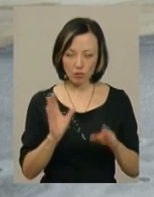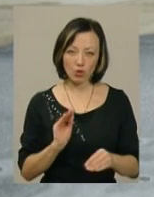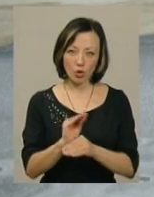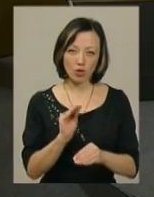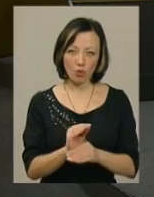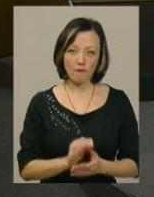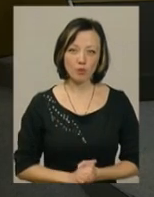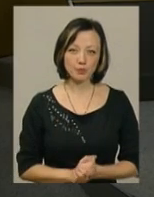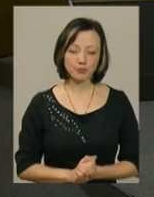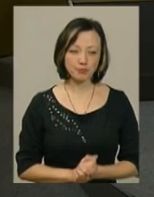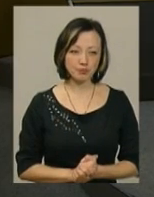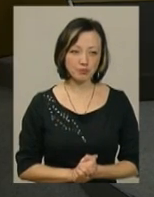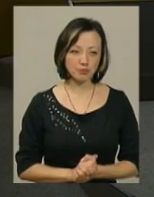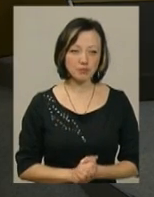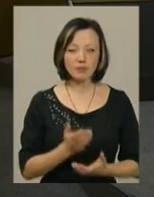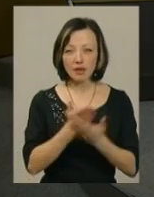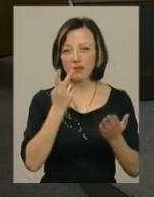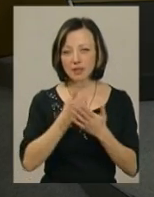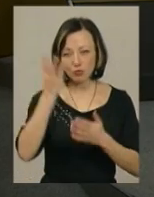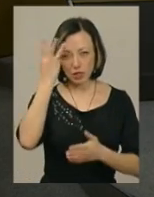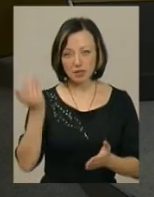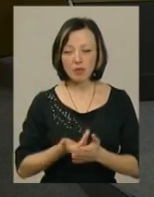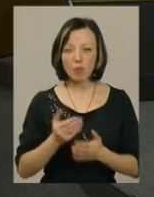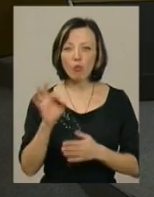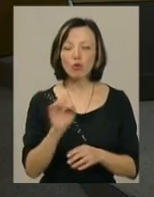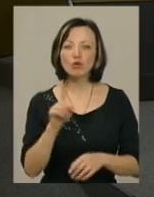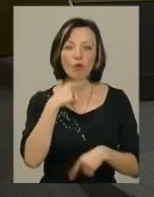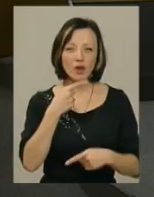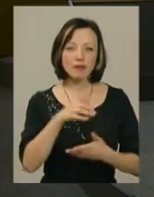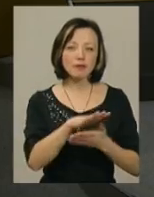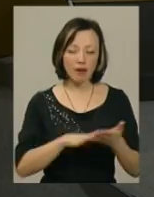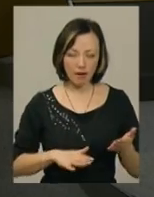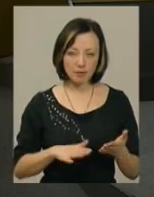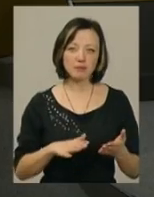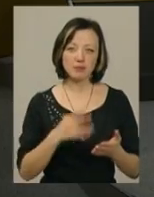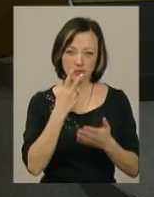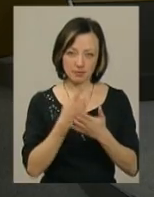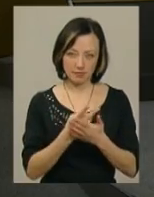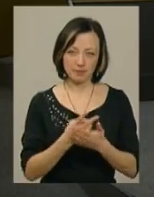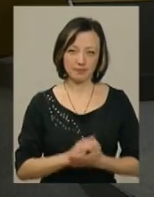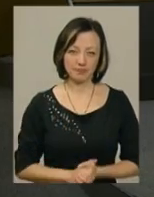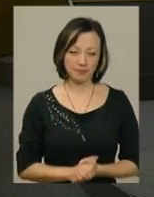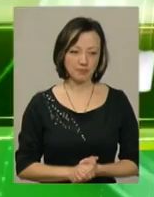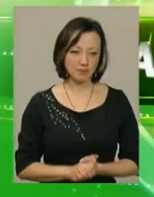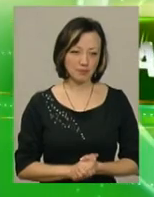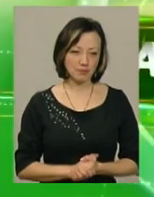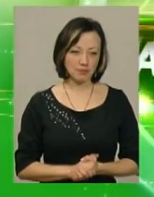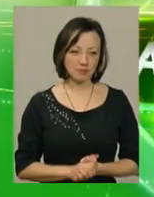додатково. Ви дивитеся «Подільську панораму», про що будемо говорити в її другій частині, дивіться в анонсі.